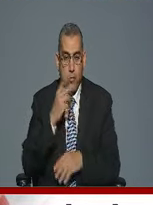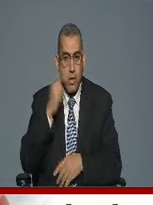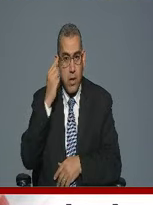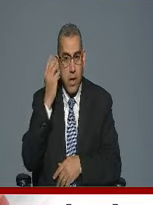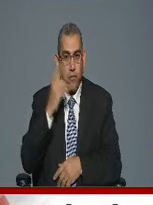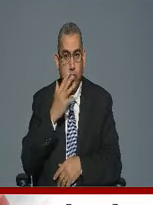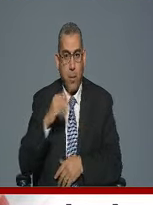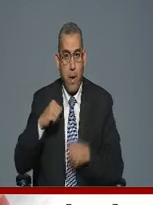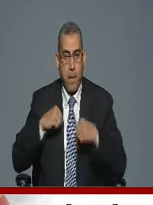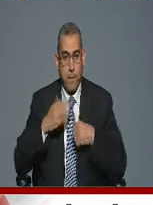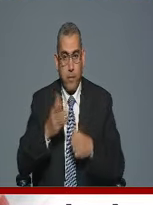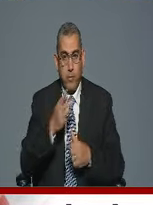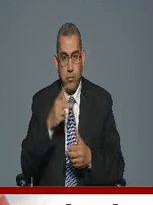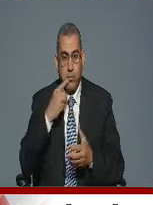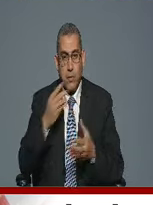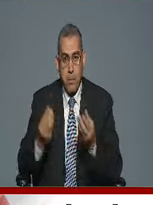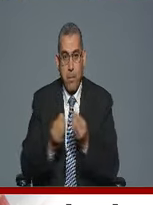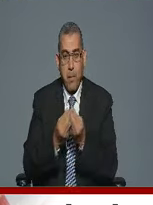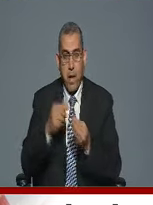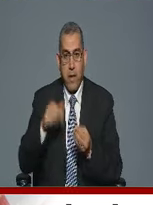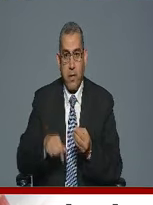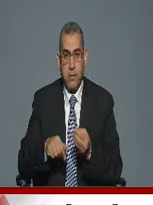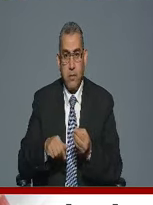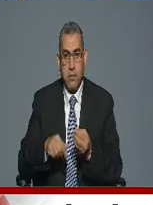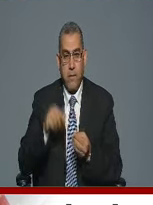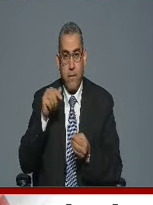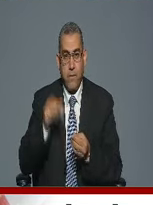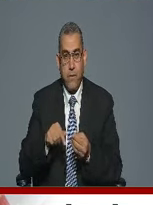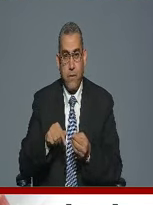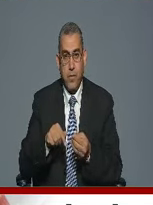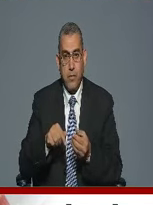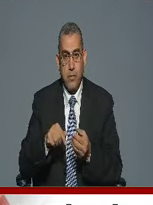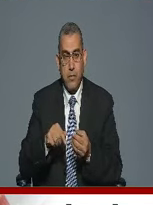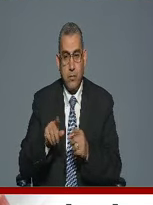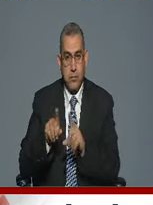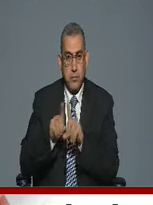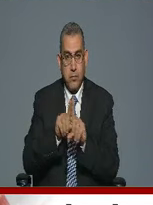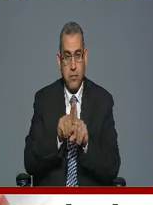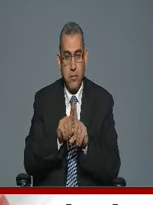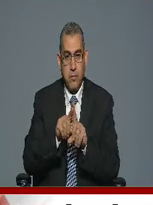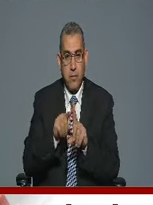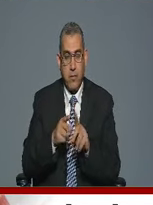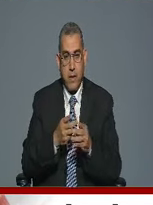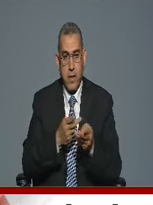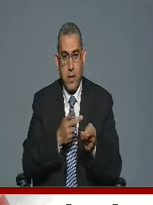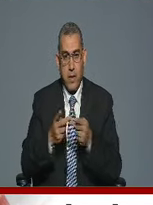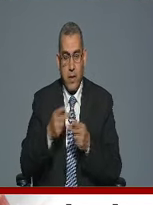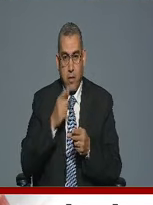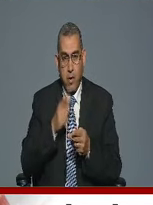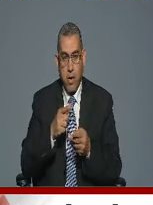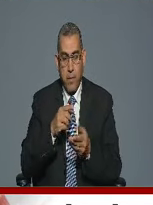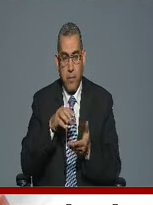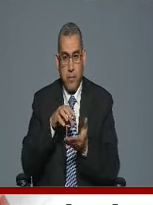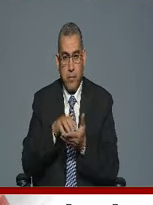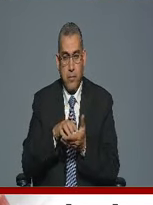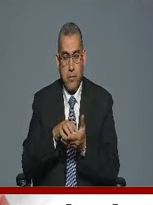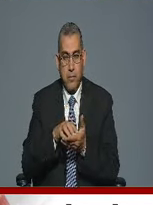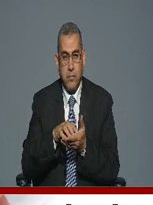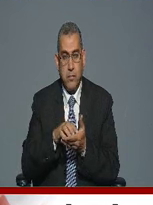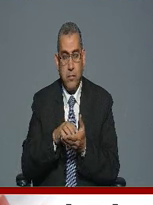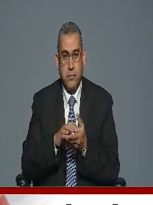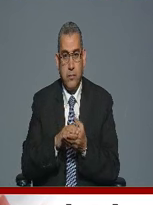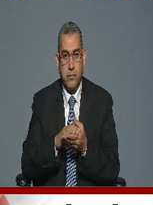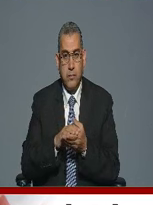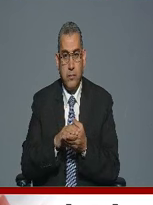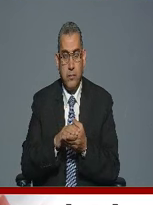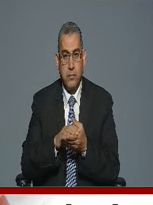وهذا يصاحبه حزمة من الدعم المالي يبلغ 7.4 مليار يورو في